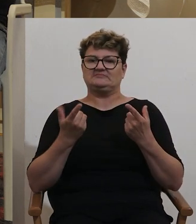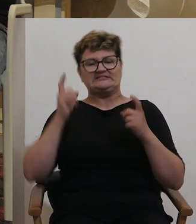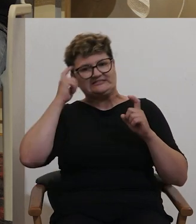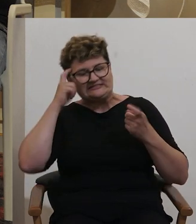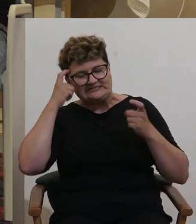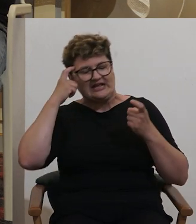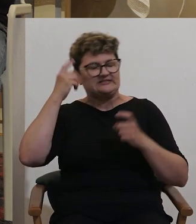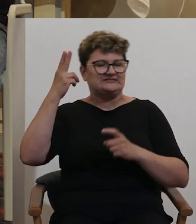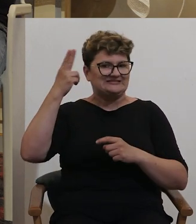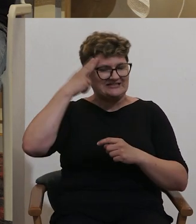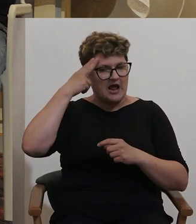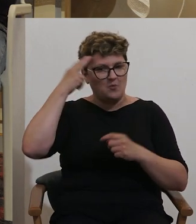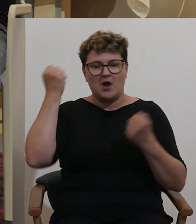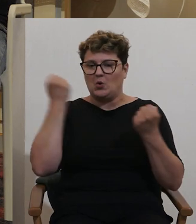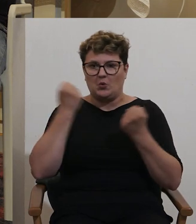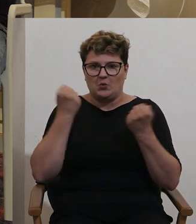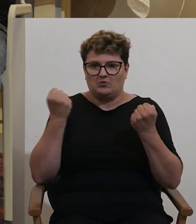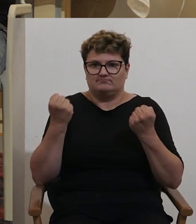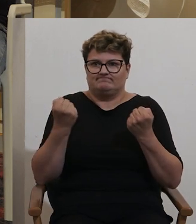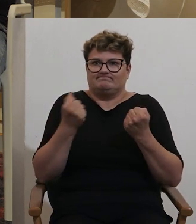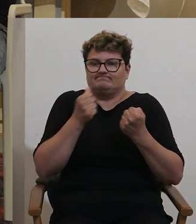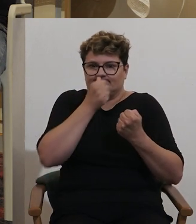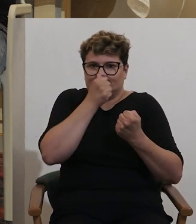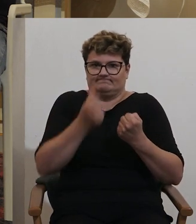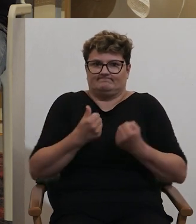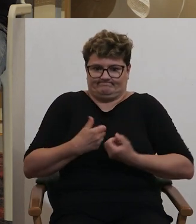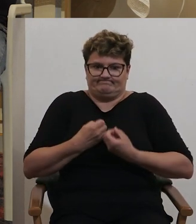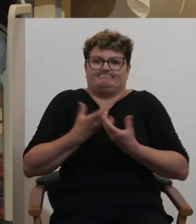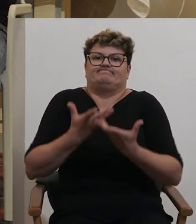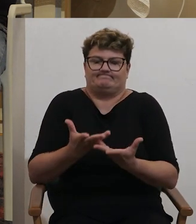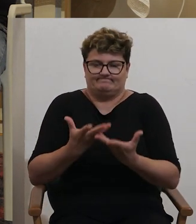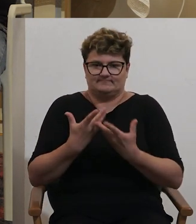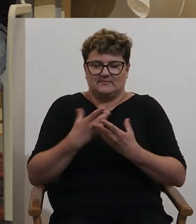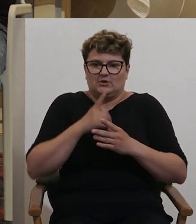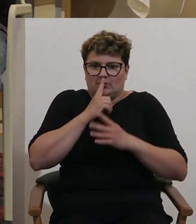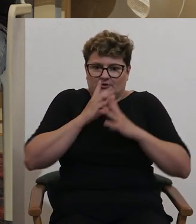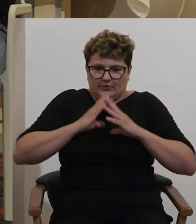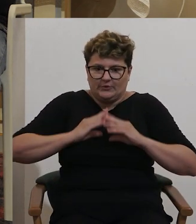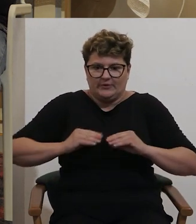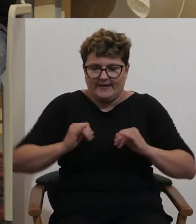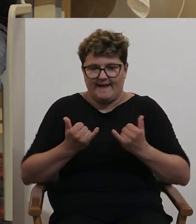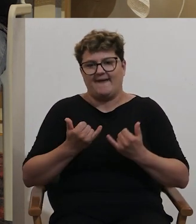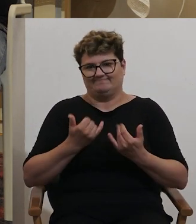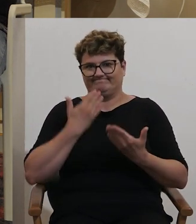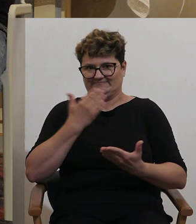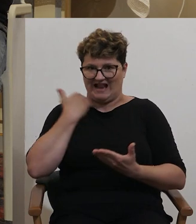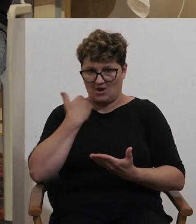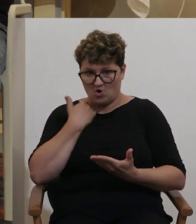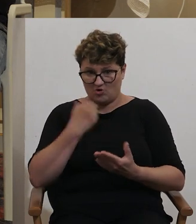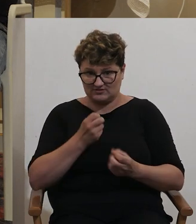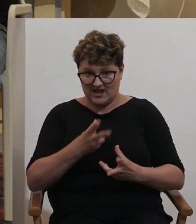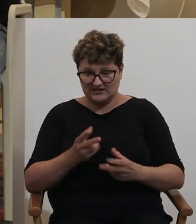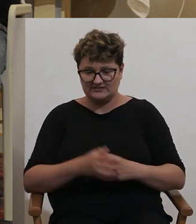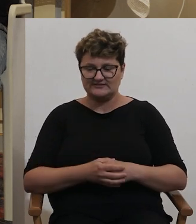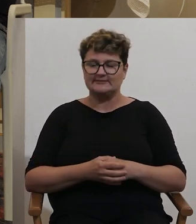ta trauma była tak wielka, że przecież to w jakiś sposób próbowali to zagłuszyć, tak? Ja znowu się